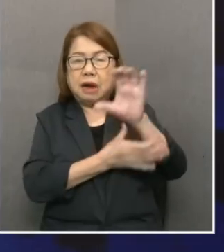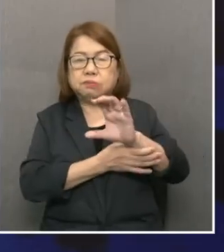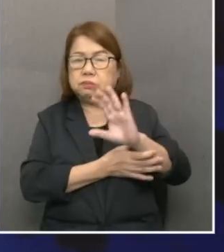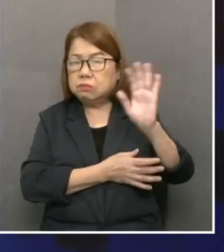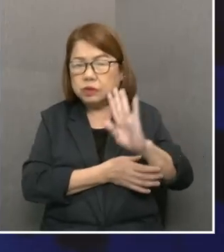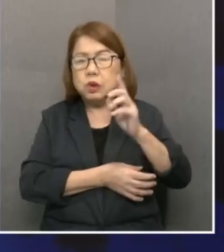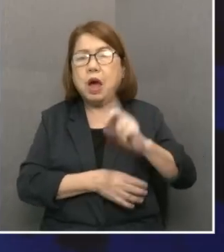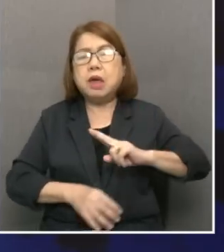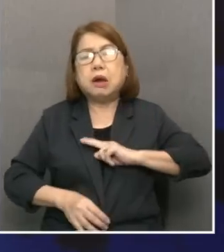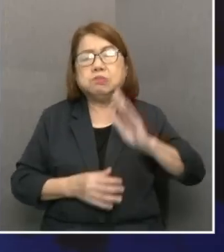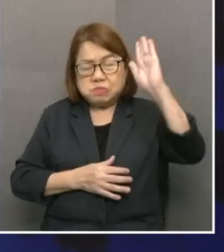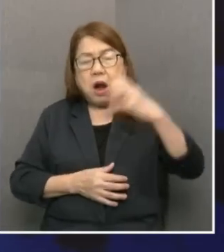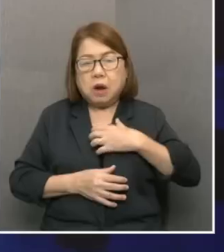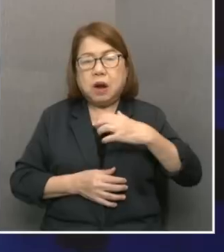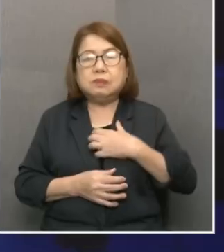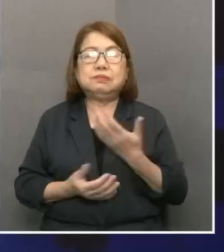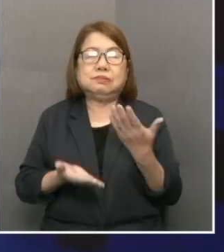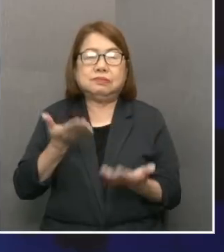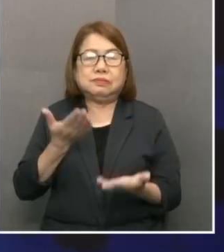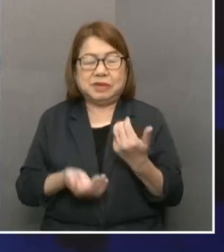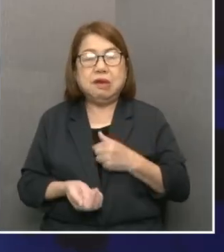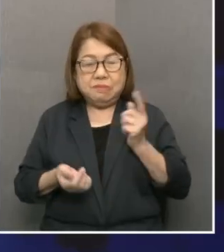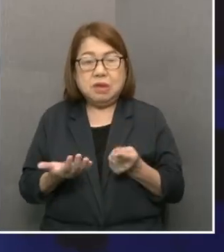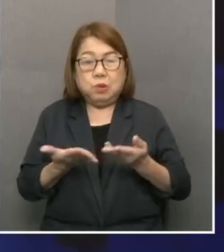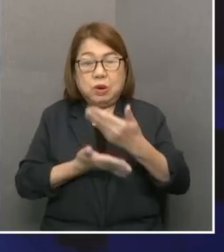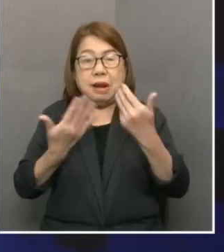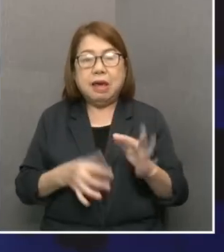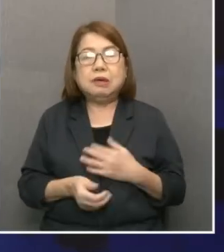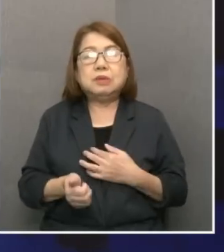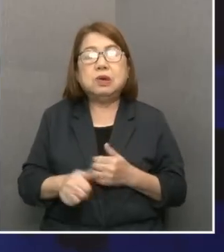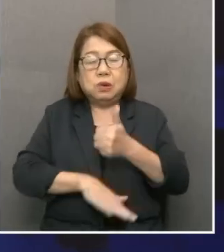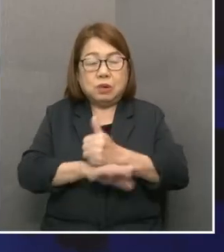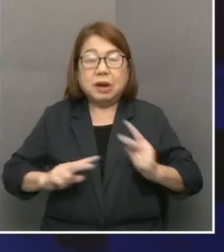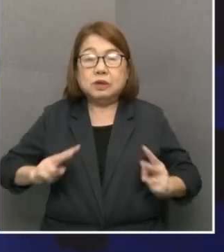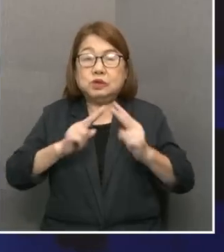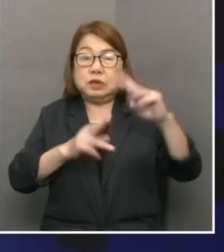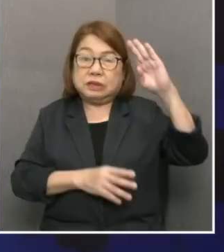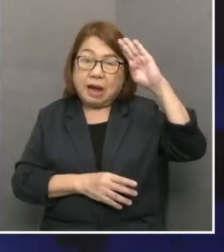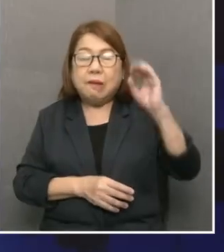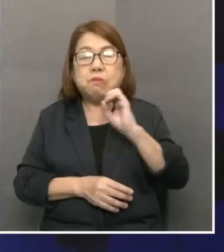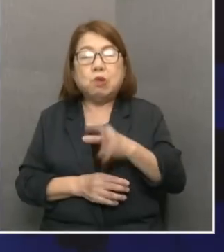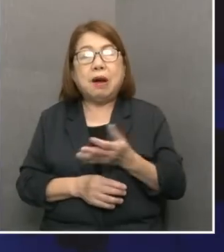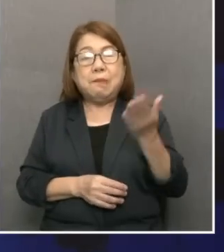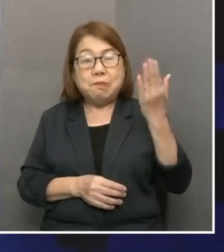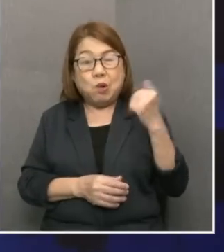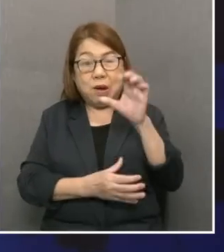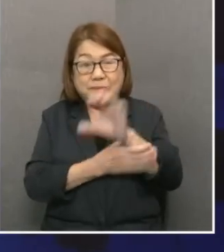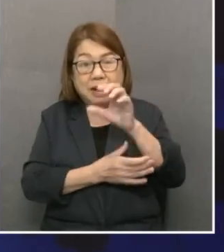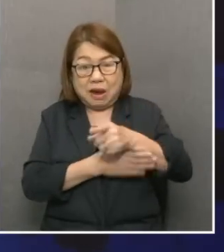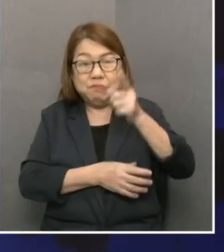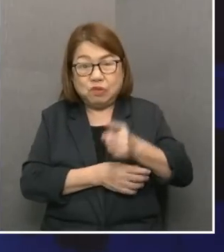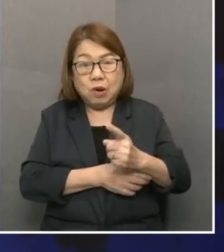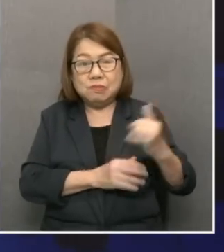ก็มีการหารือนะคะหลังการหารือค่ะนายสุทินบอกว่าการเปลี่ยนระบบการเกณฑ์ทหารแบบสมัครใจเนี่ยน่าจะเริ่ม